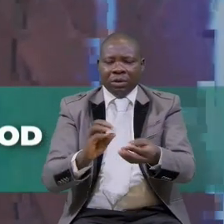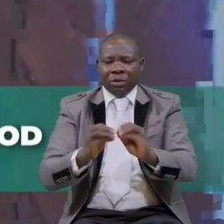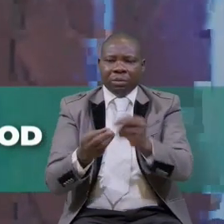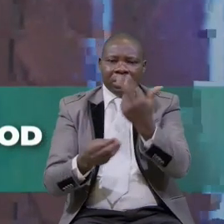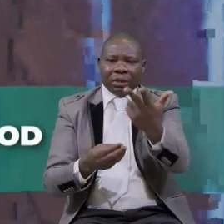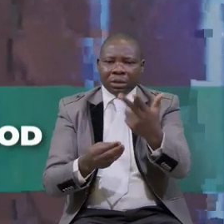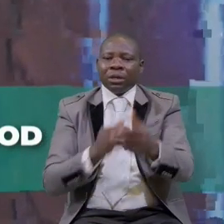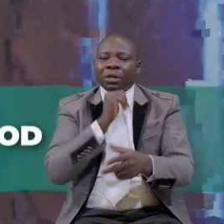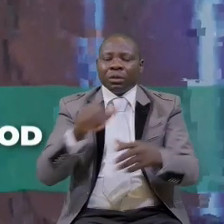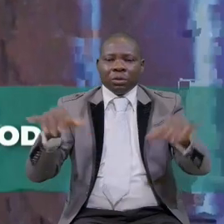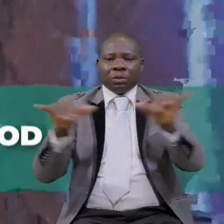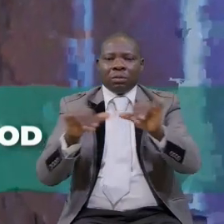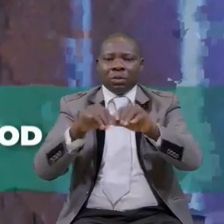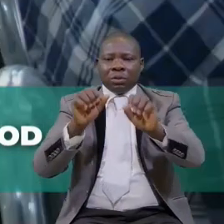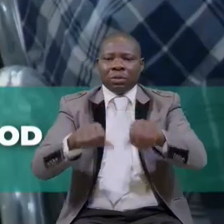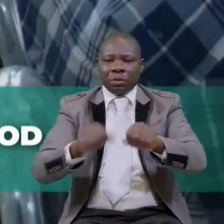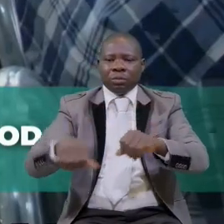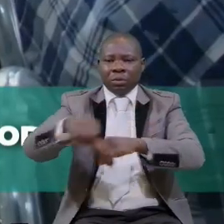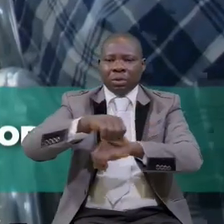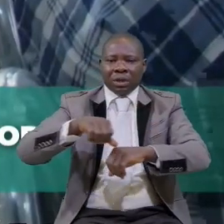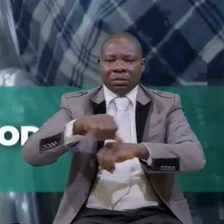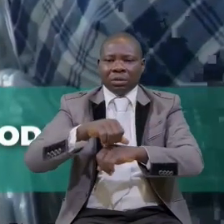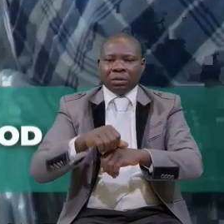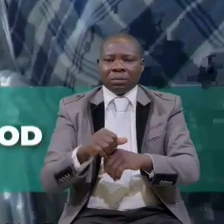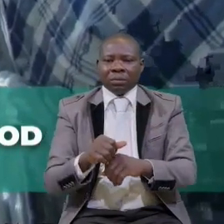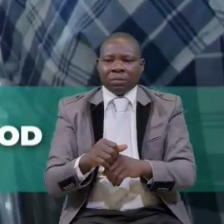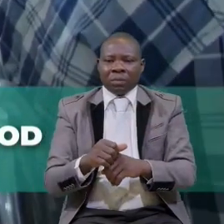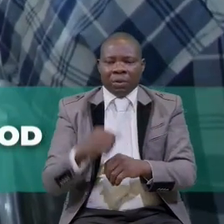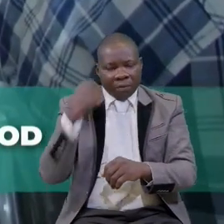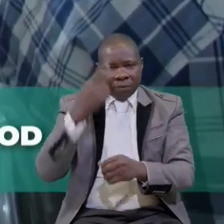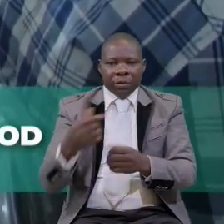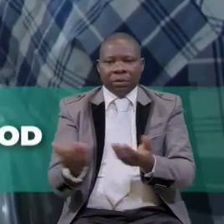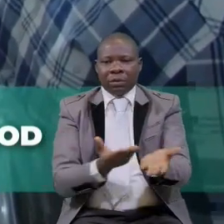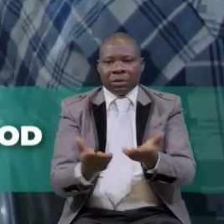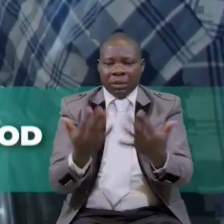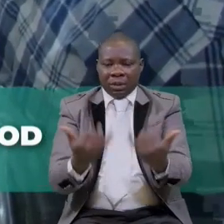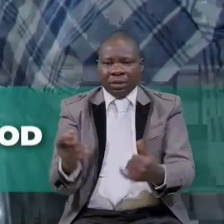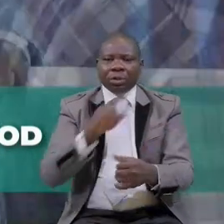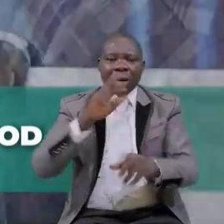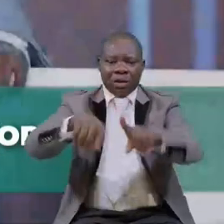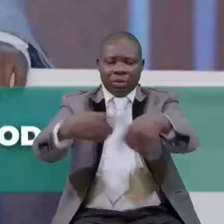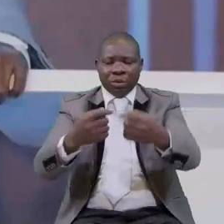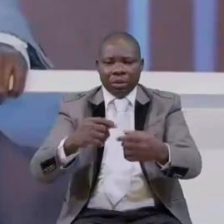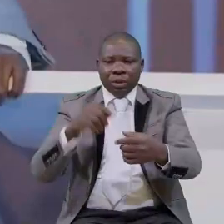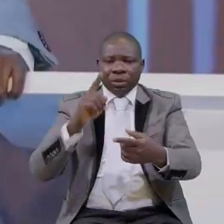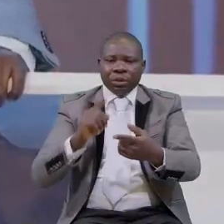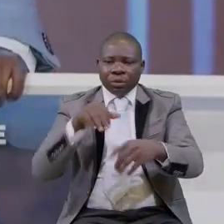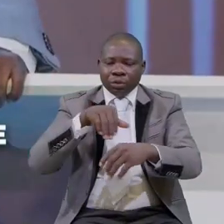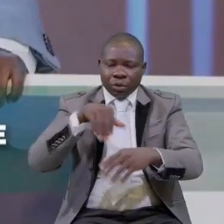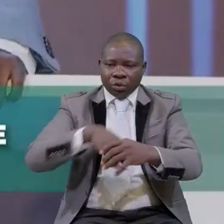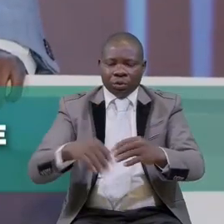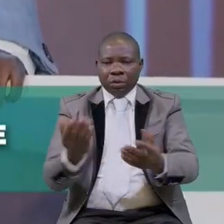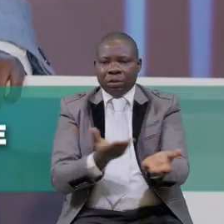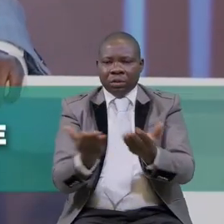l'onction incommensurable pour le service. Maintenant, vous allez dans le service. Et vous allez toucher ceci, toucher